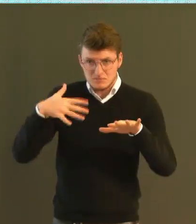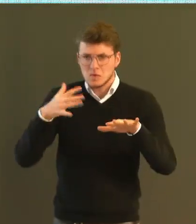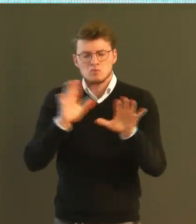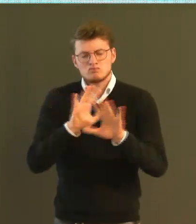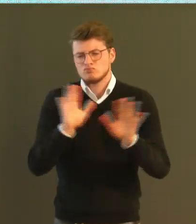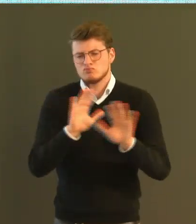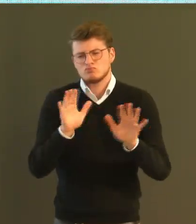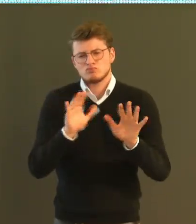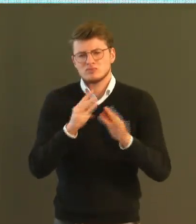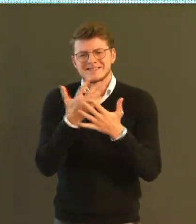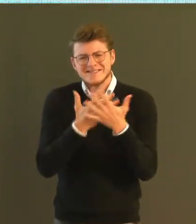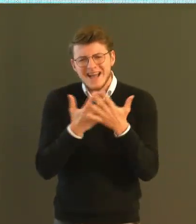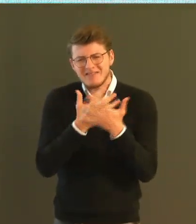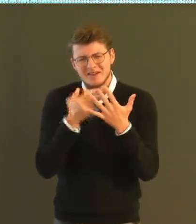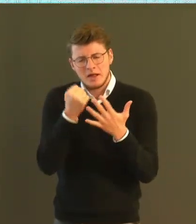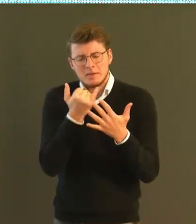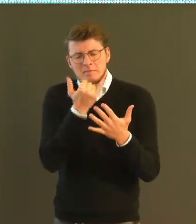hinder apporter